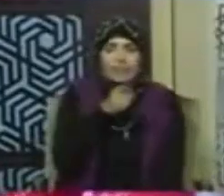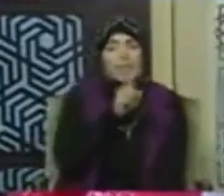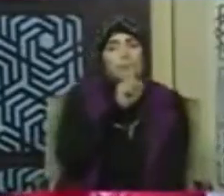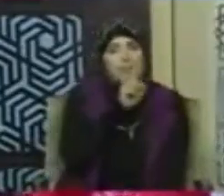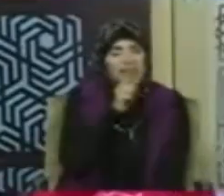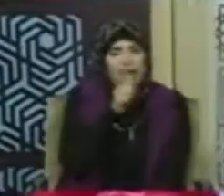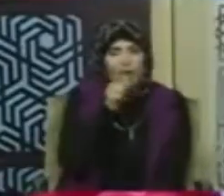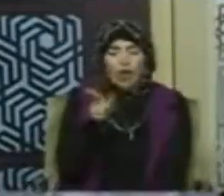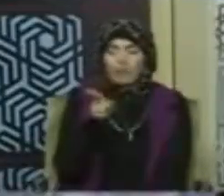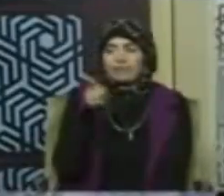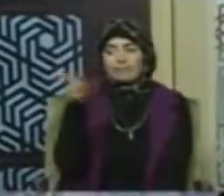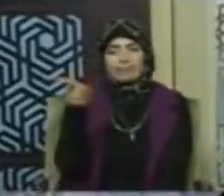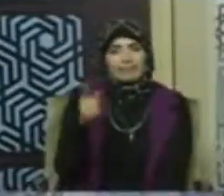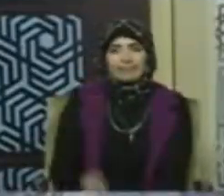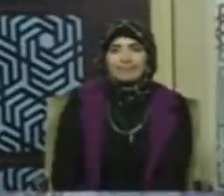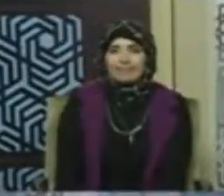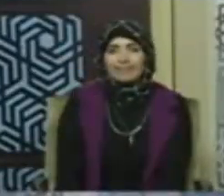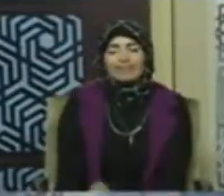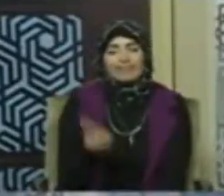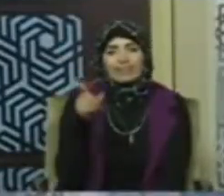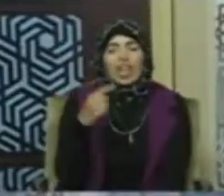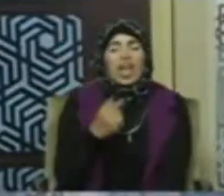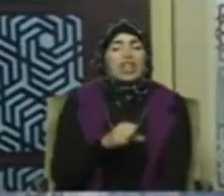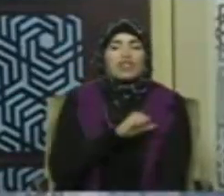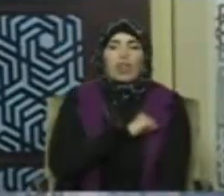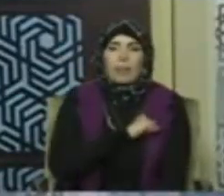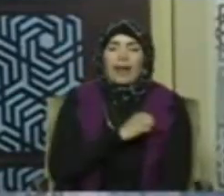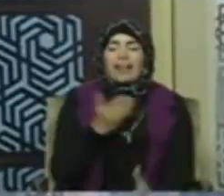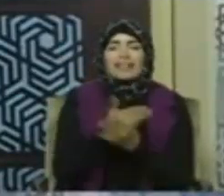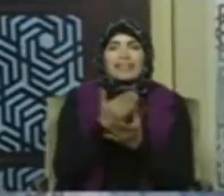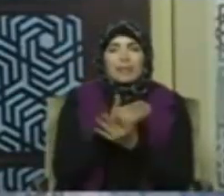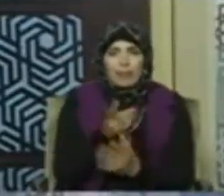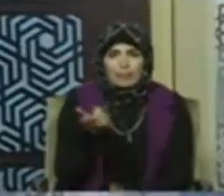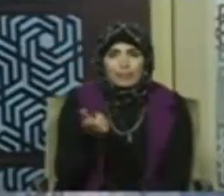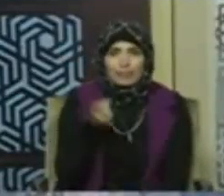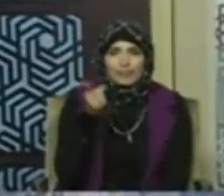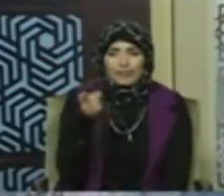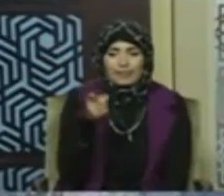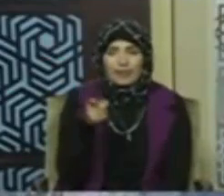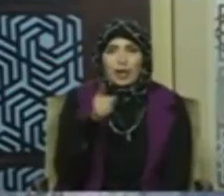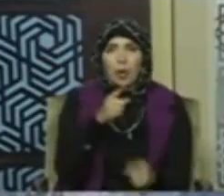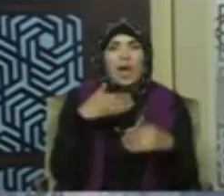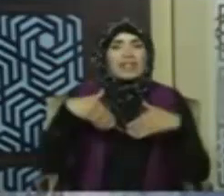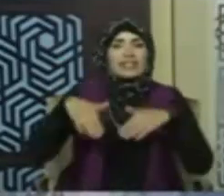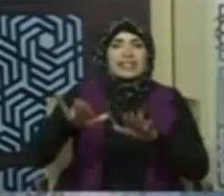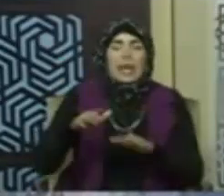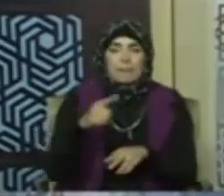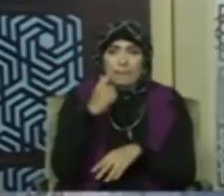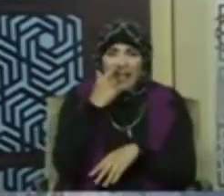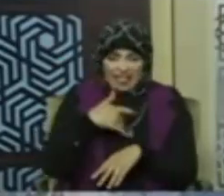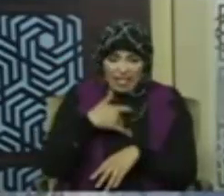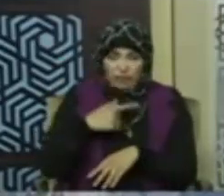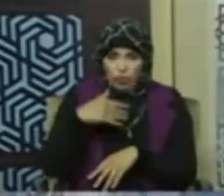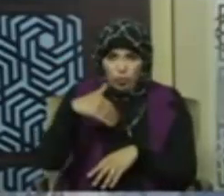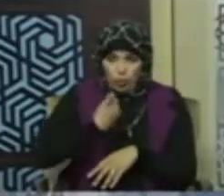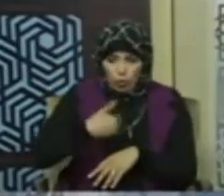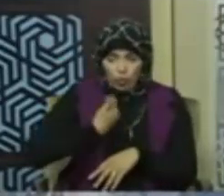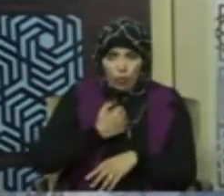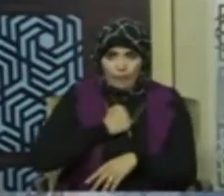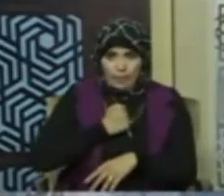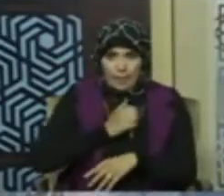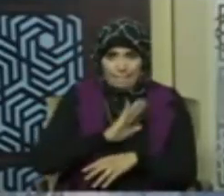مسكين هذا، لقد خرج من حال نفسه إلى حال غيره، إن حال